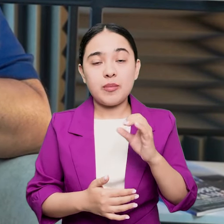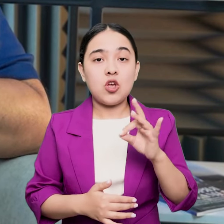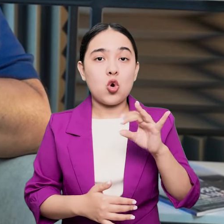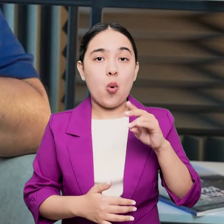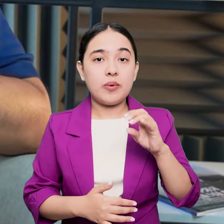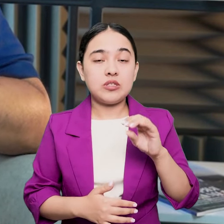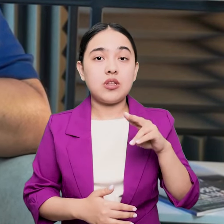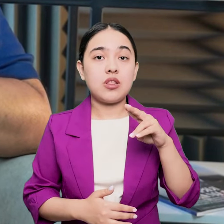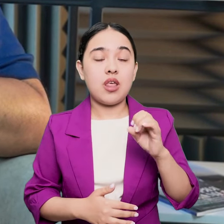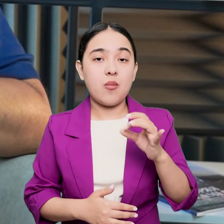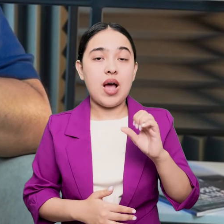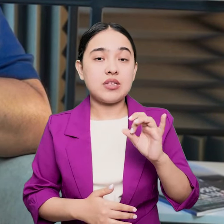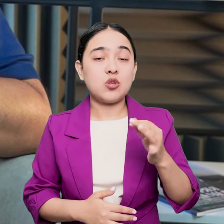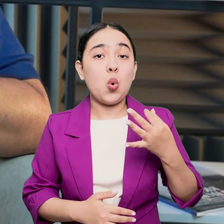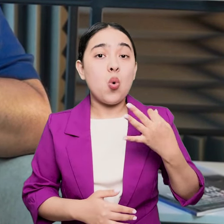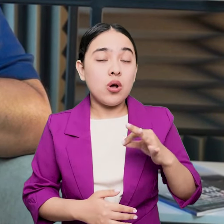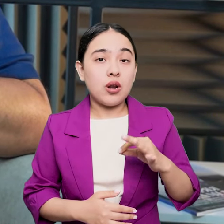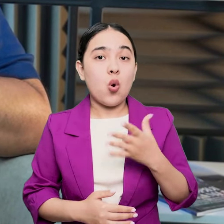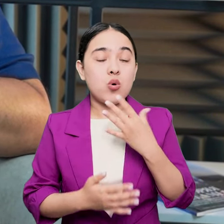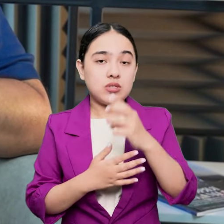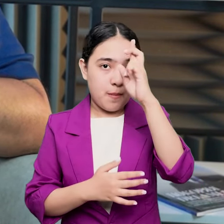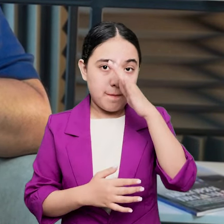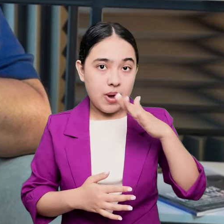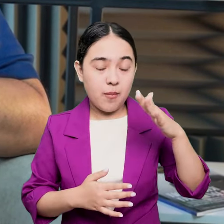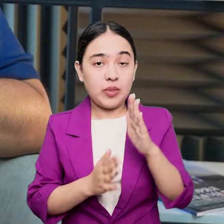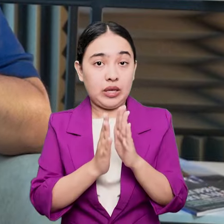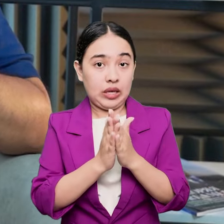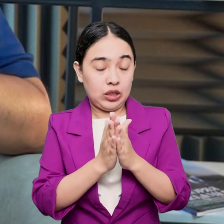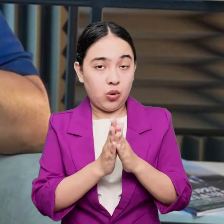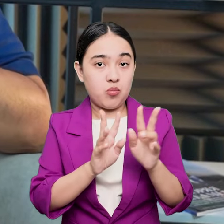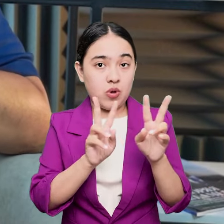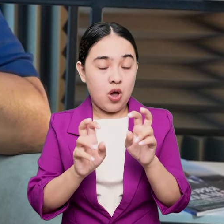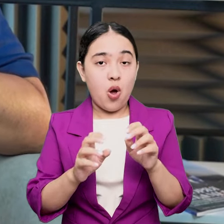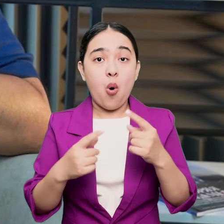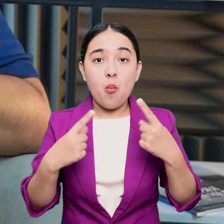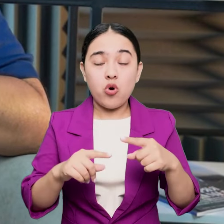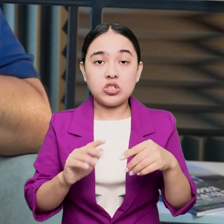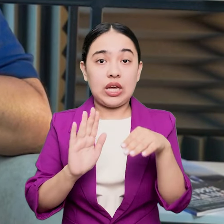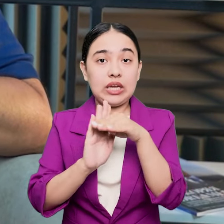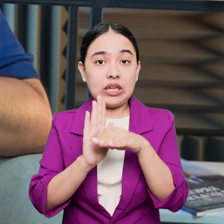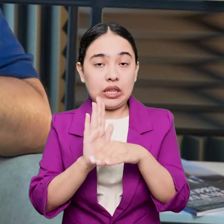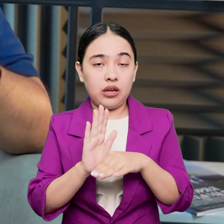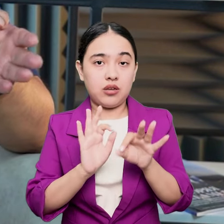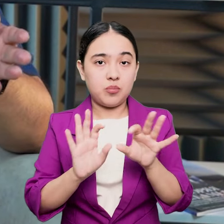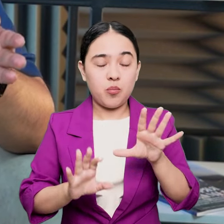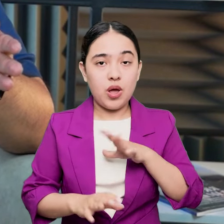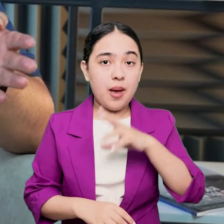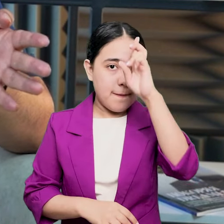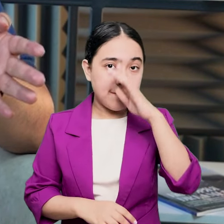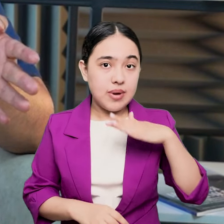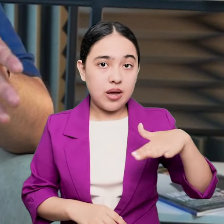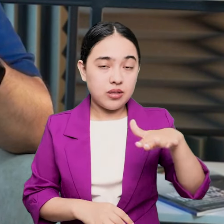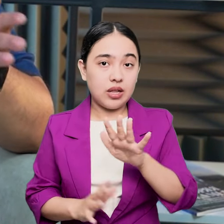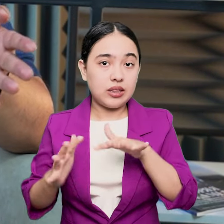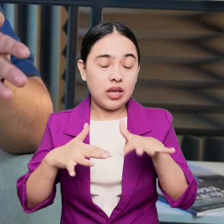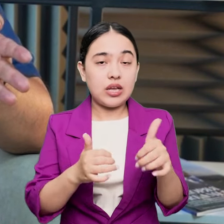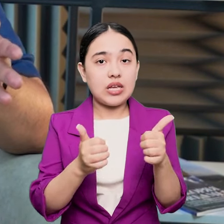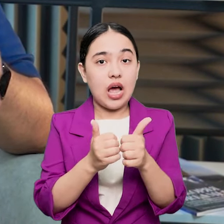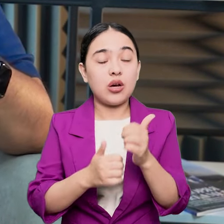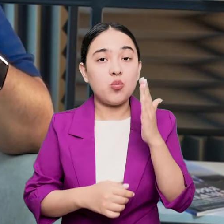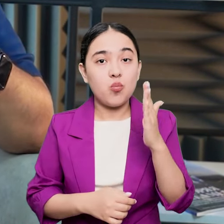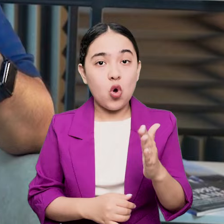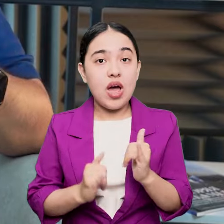va Darum Asim o'g'li o'zining mamlakatlar tanazzuli kitobida umuman boshqa kriteriyalarni ilgari surishdi. Ya'ni mamlakatlar dengizga yaqin